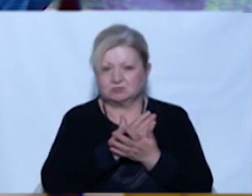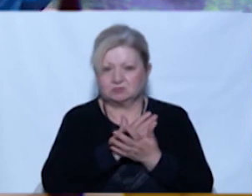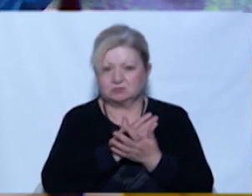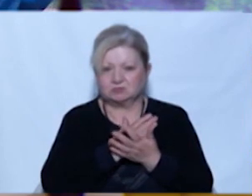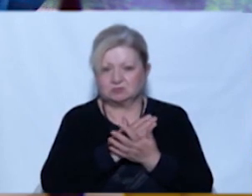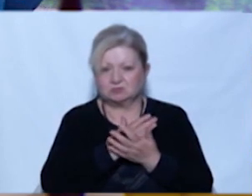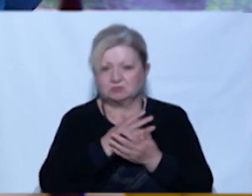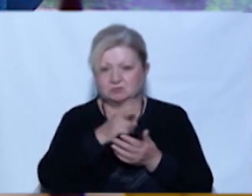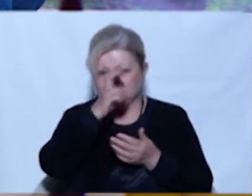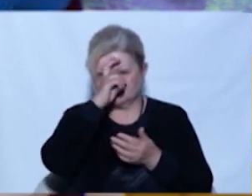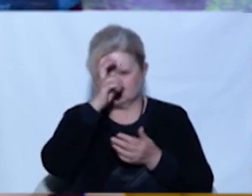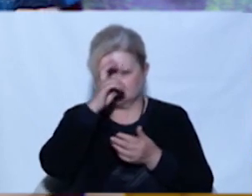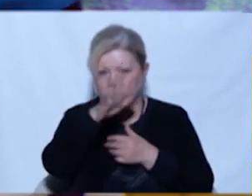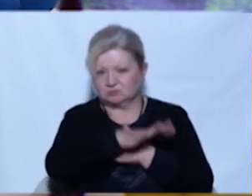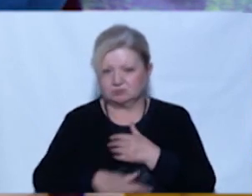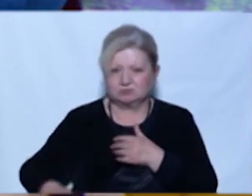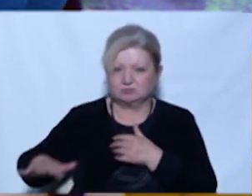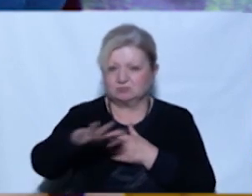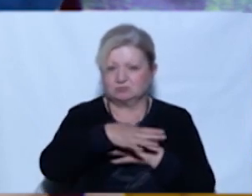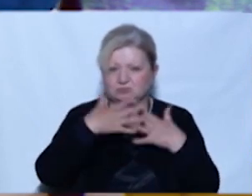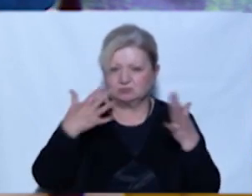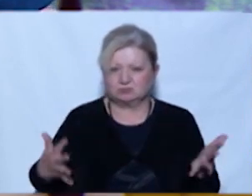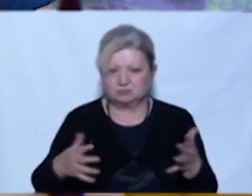დიდი სახელმწიფოს ტერიტორია, რომელსაც